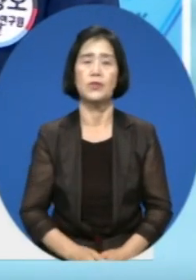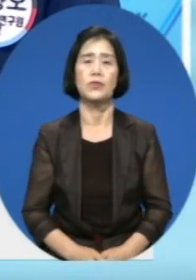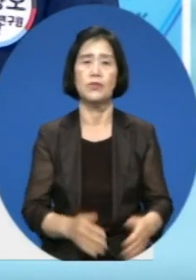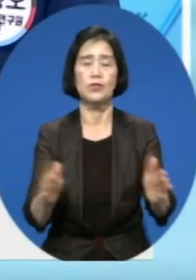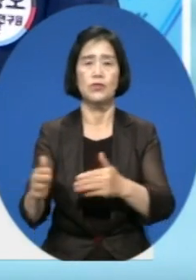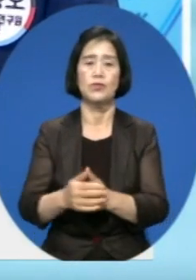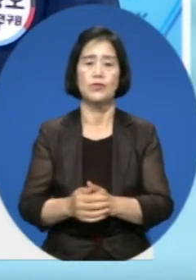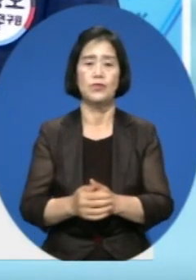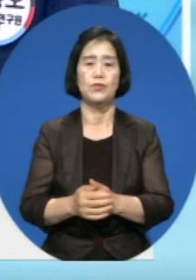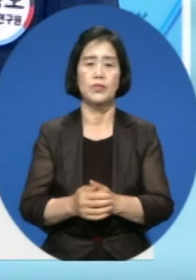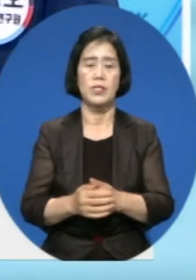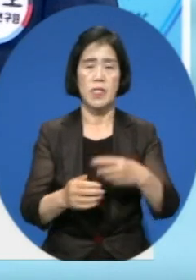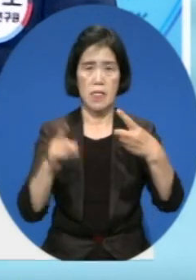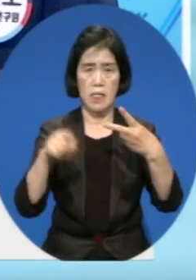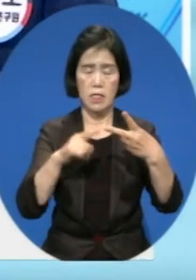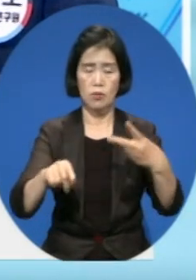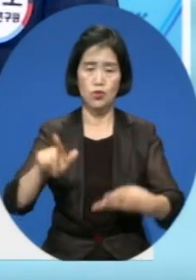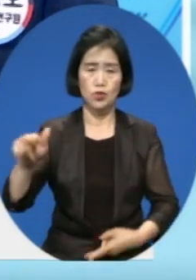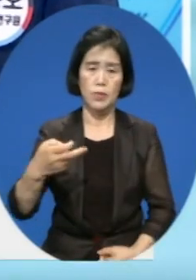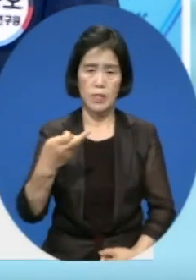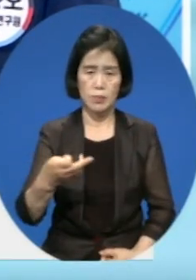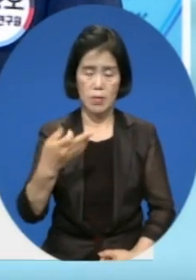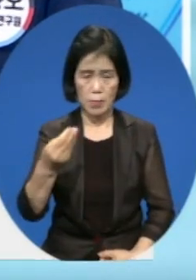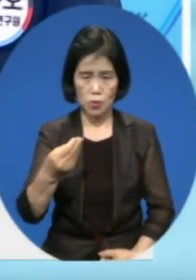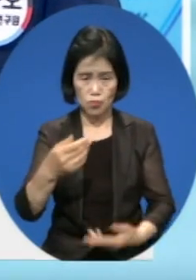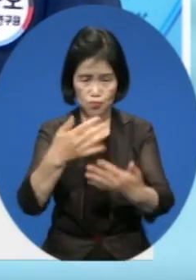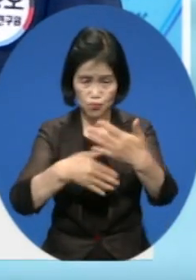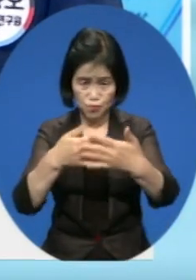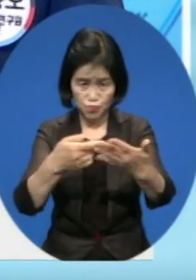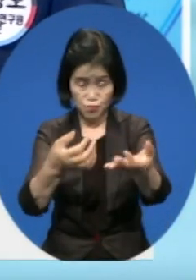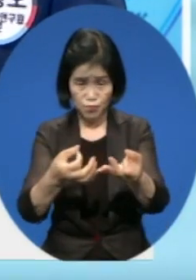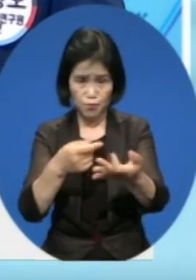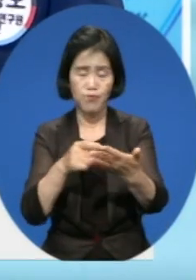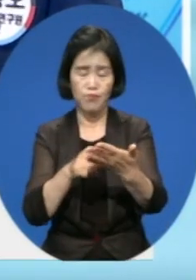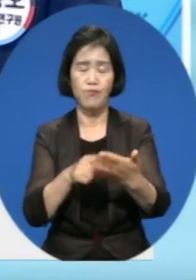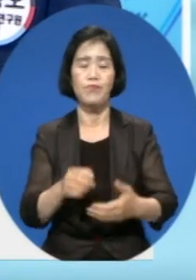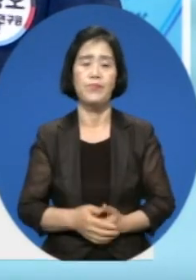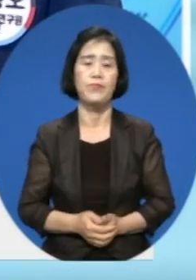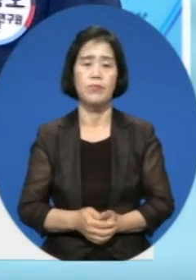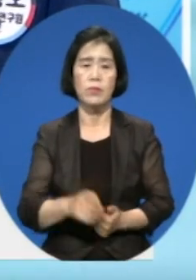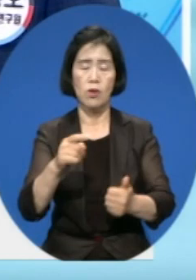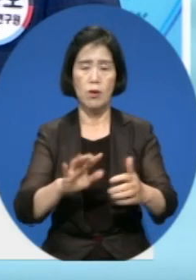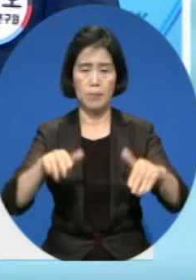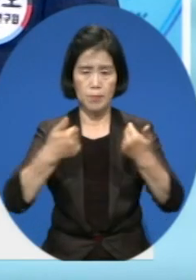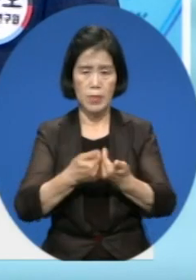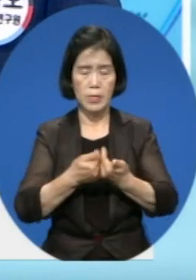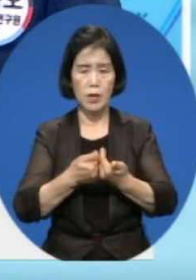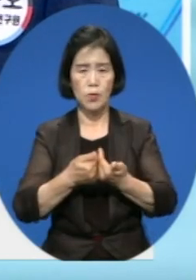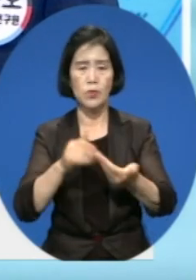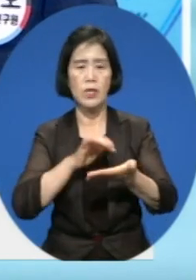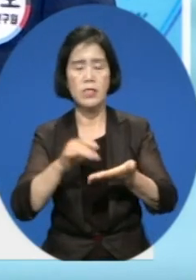그다음에 617만 원 2인 가구 이렇게 해서 이제 쭉 표에 나온 것처럼 되고 있고요. 저것을 역산을 해보면